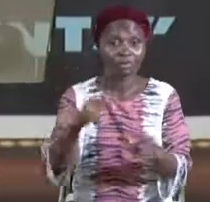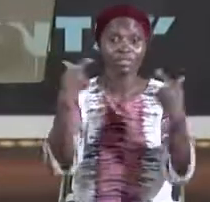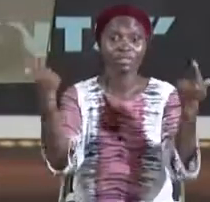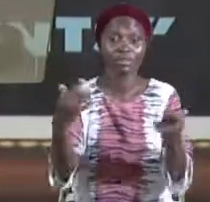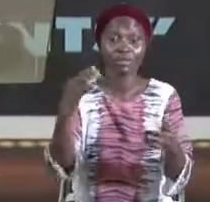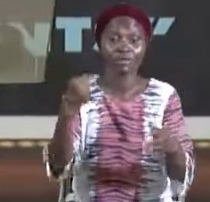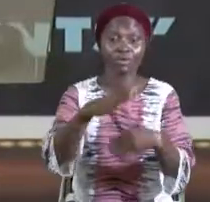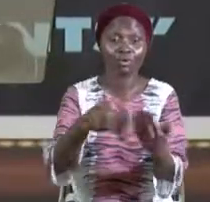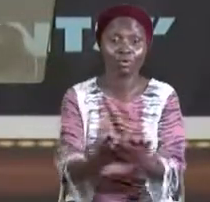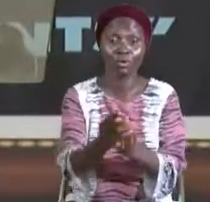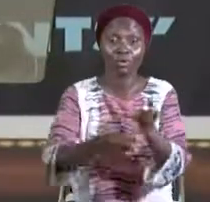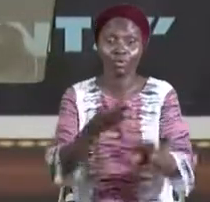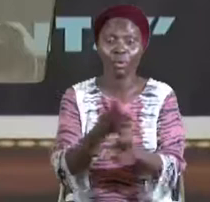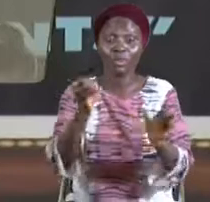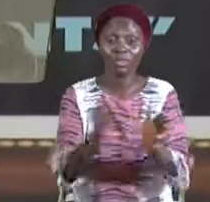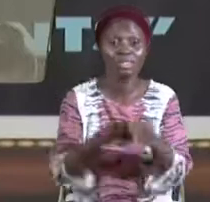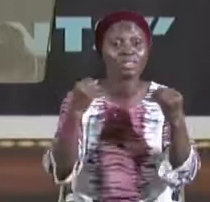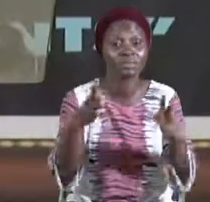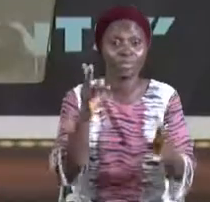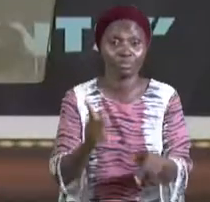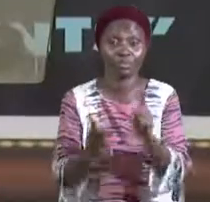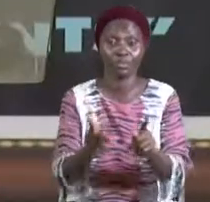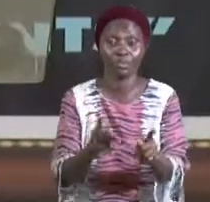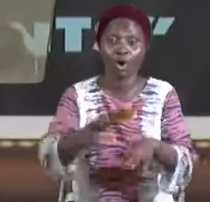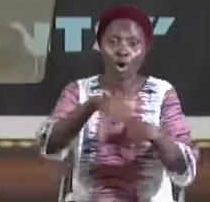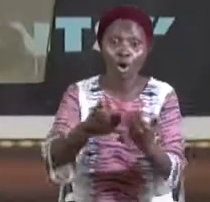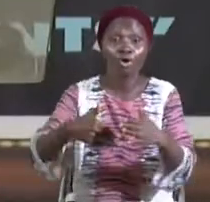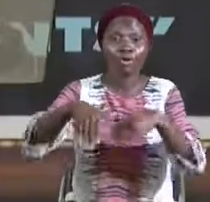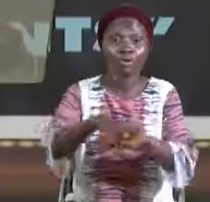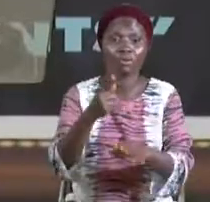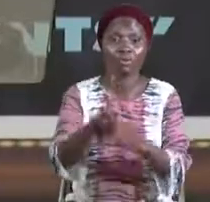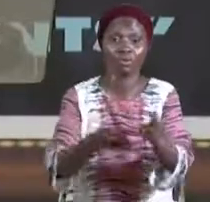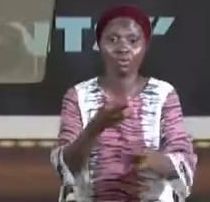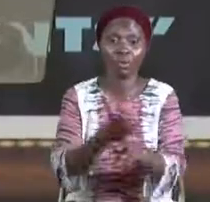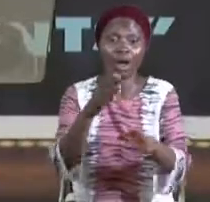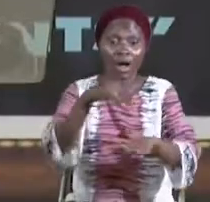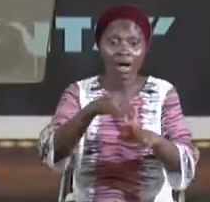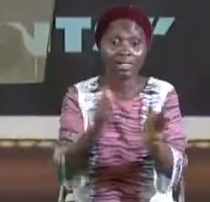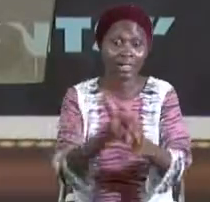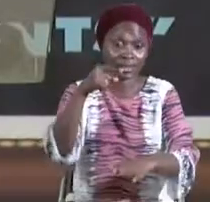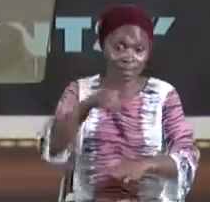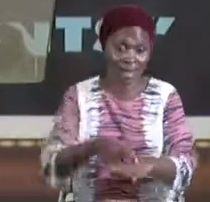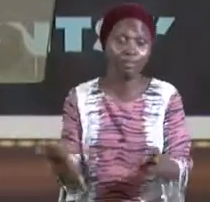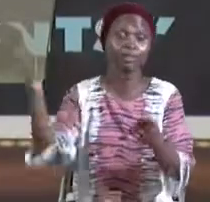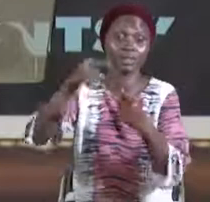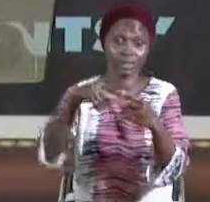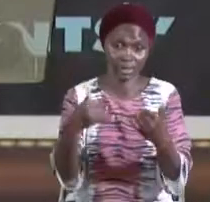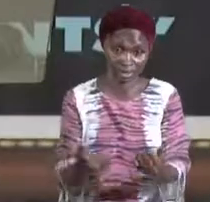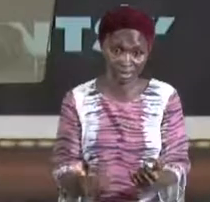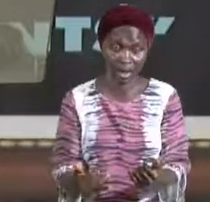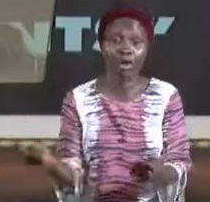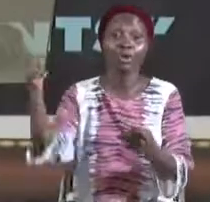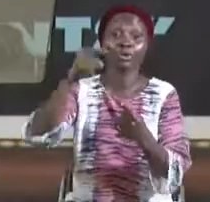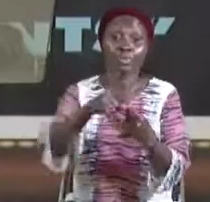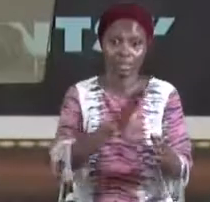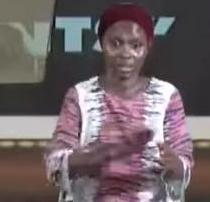tout le monde, afin que plusieurs, partout dans le monde, en ce temps et jusqu'à ce moment,